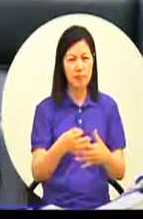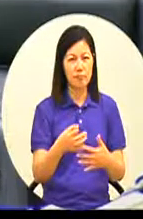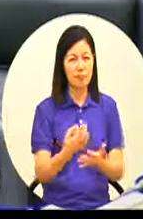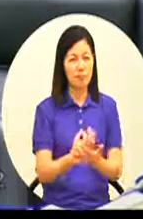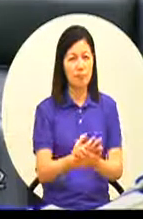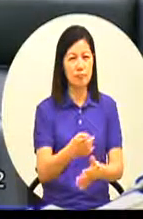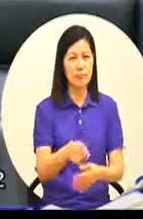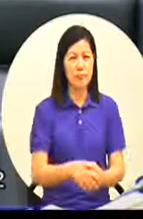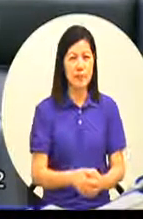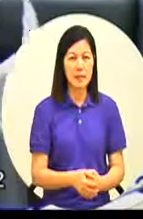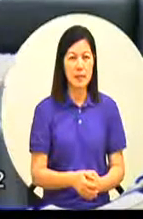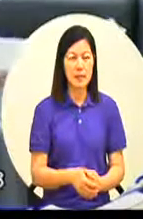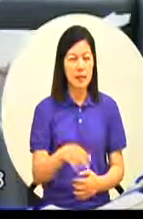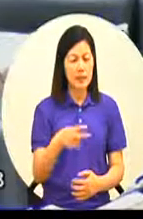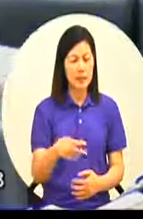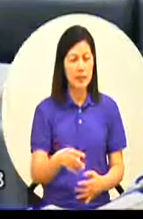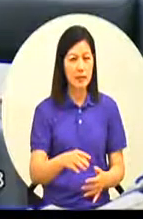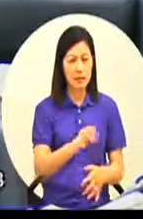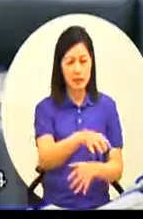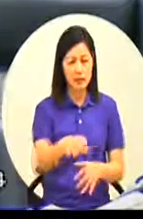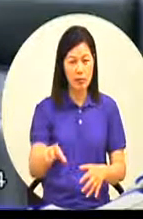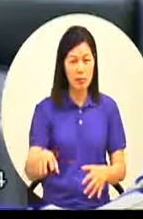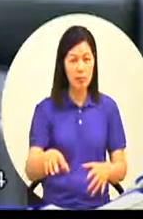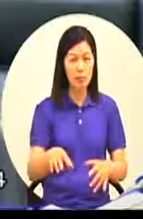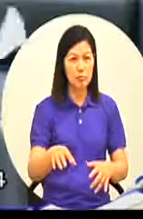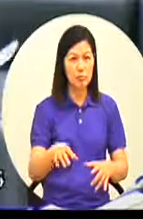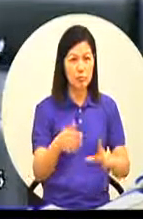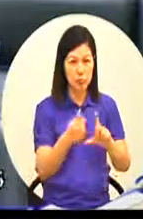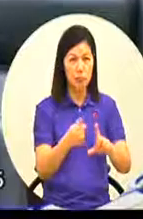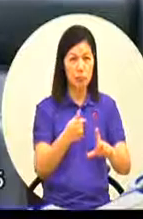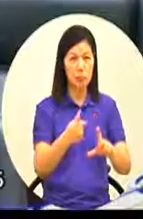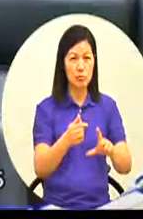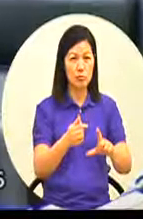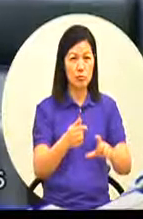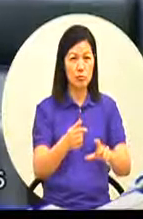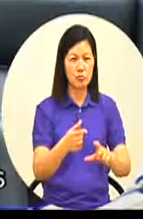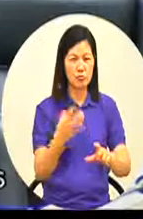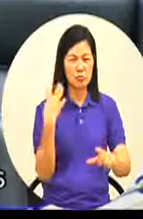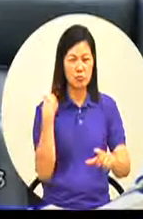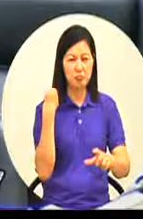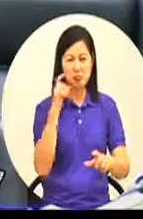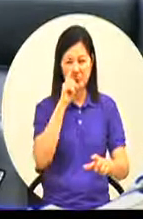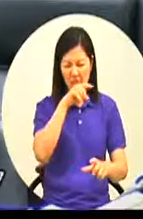经像阮遐足侪区啊，吼，迄都非常的老旧啊，